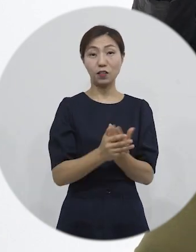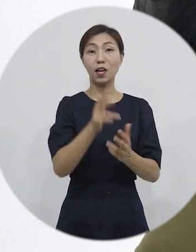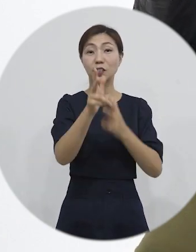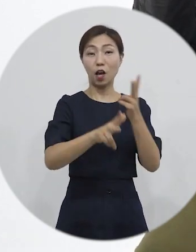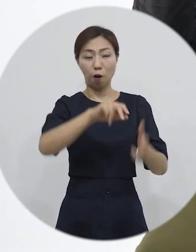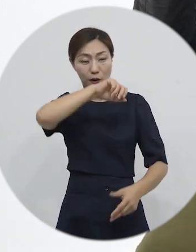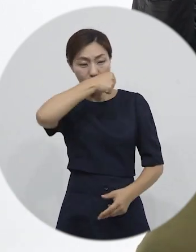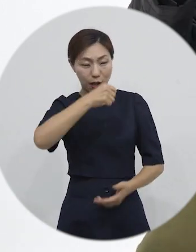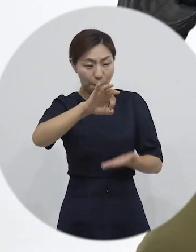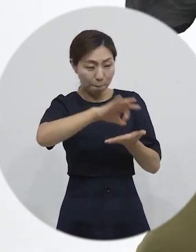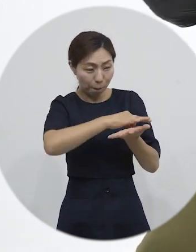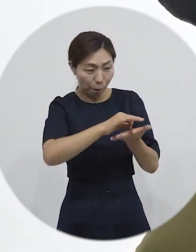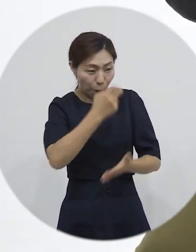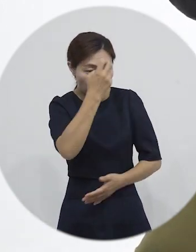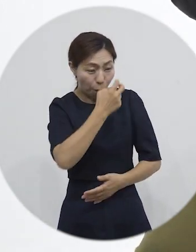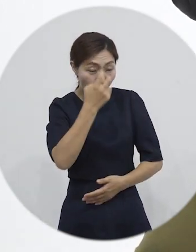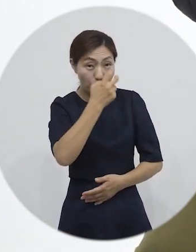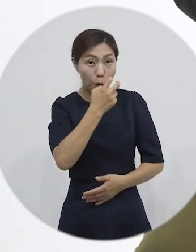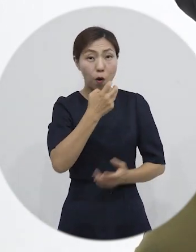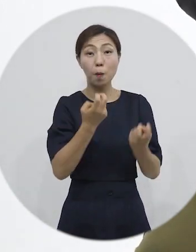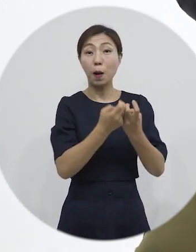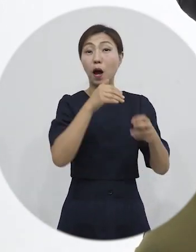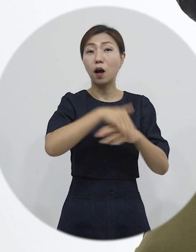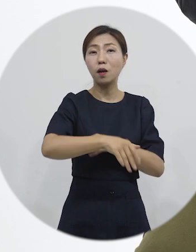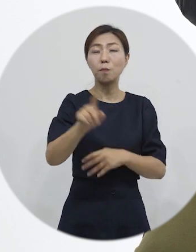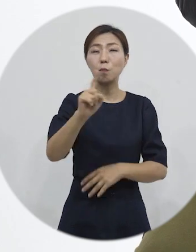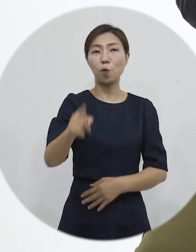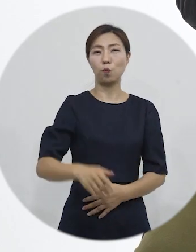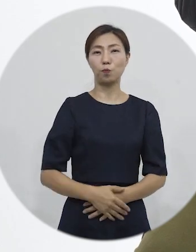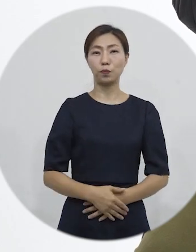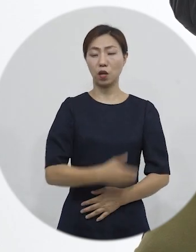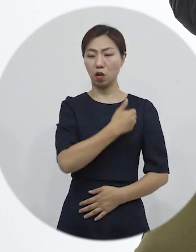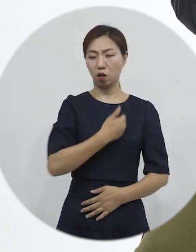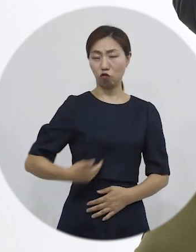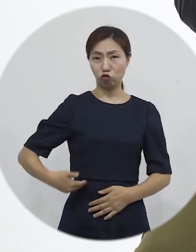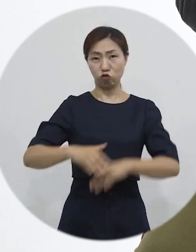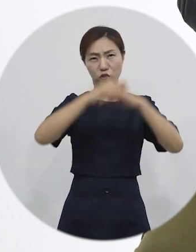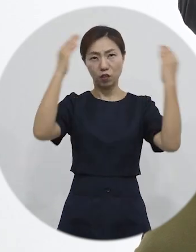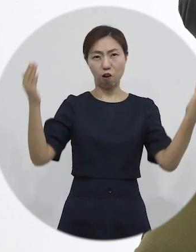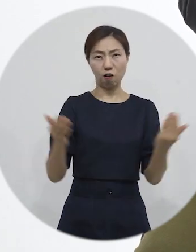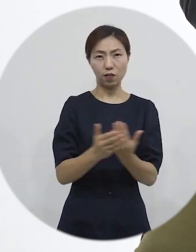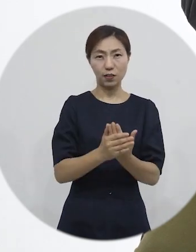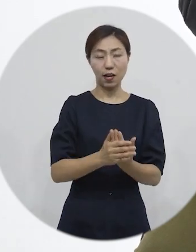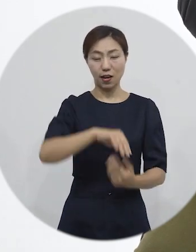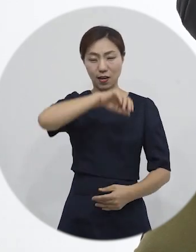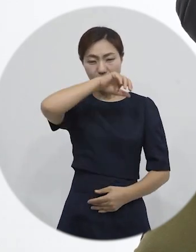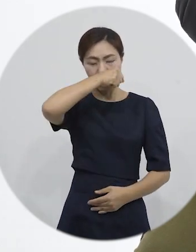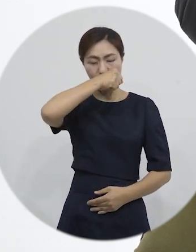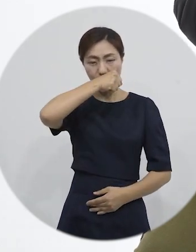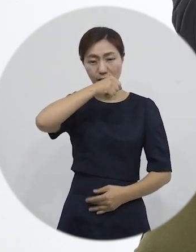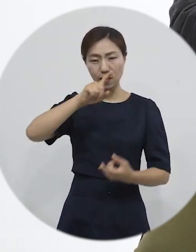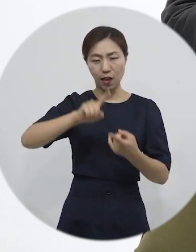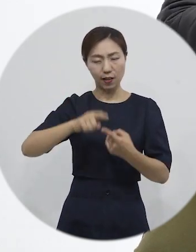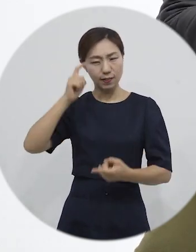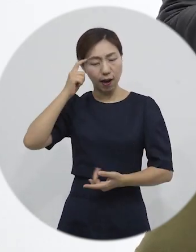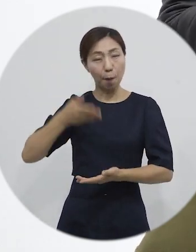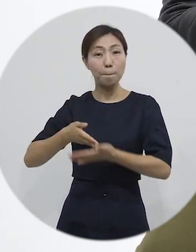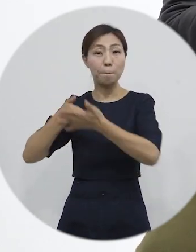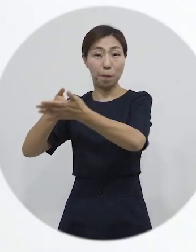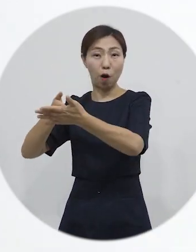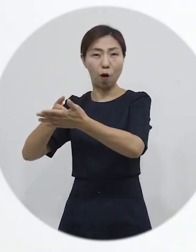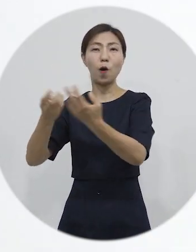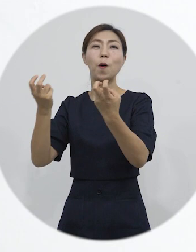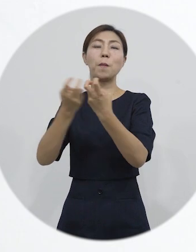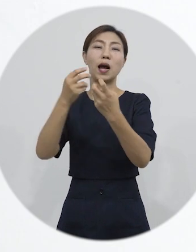앞서서 말씀드렸듯이 전체 예산에 대해서 의견을 제시하는 온예산 과정이라고 하는 것이